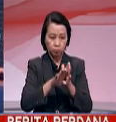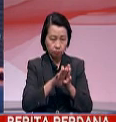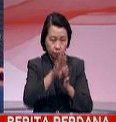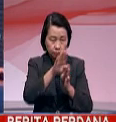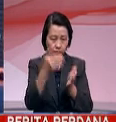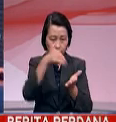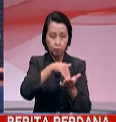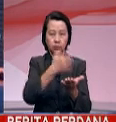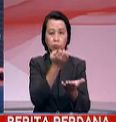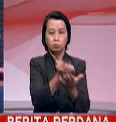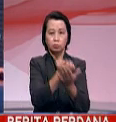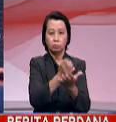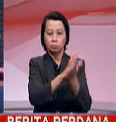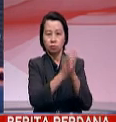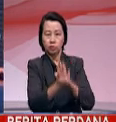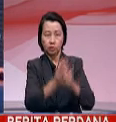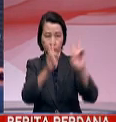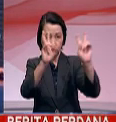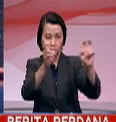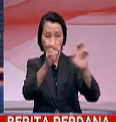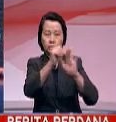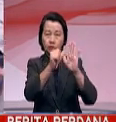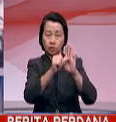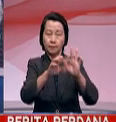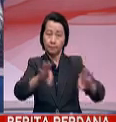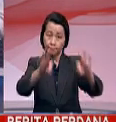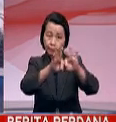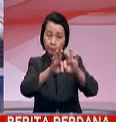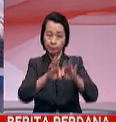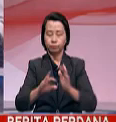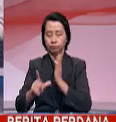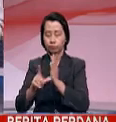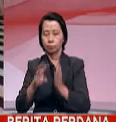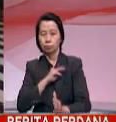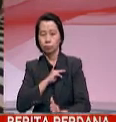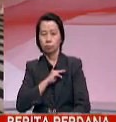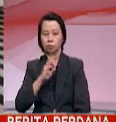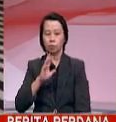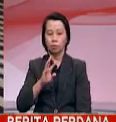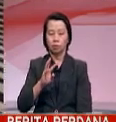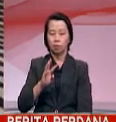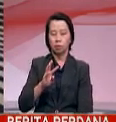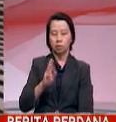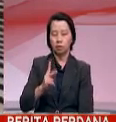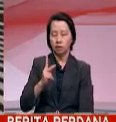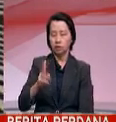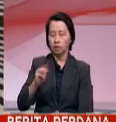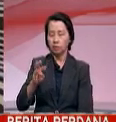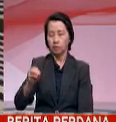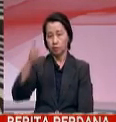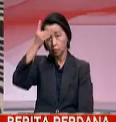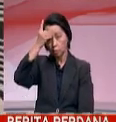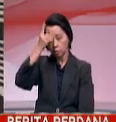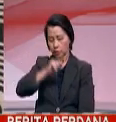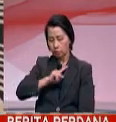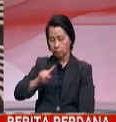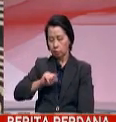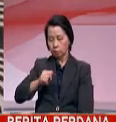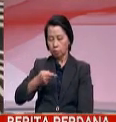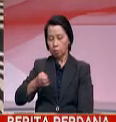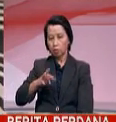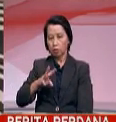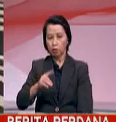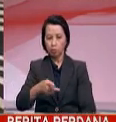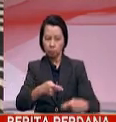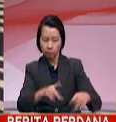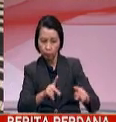pembangunan semula ekonomi yang menjadi agenda nasional. Menurut Timbalan Menteri Komunikasi dan Multimedia, Datuk Zahidi Zainul Abidin,